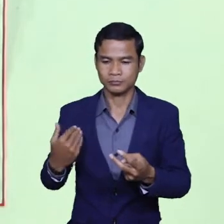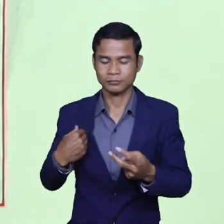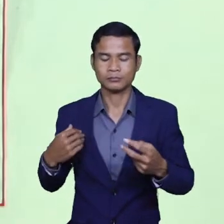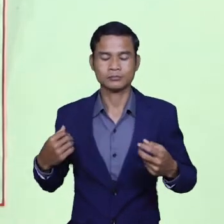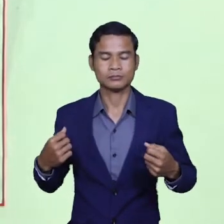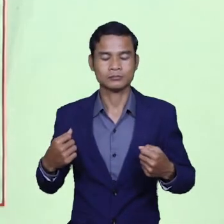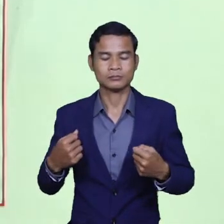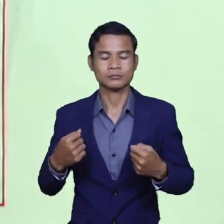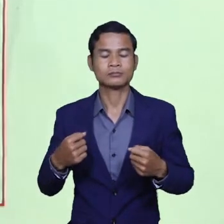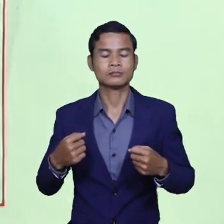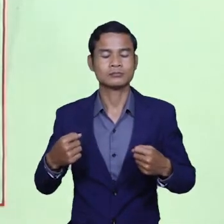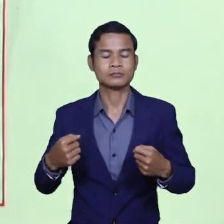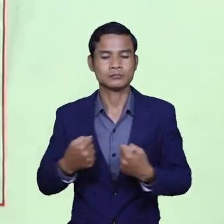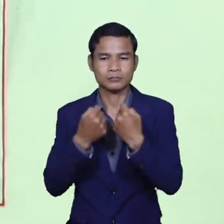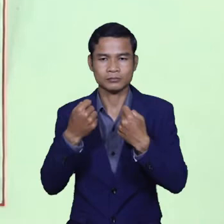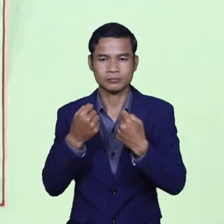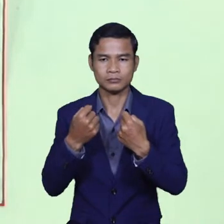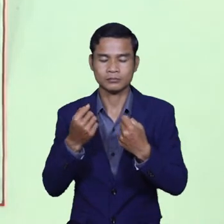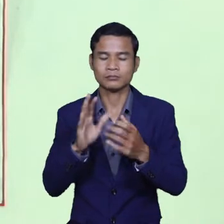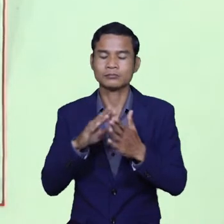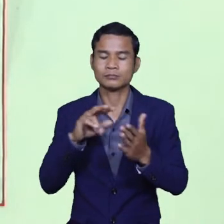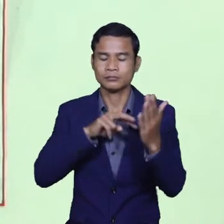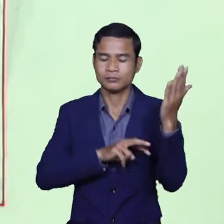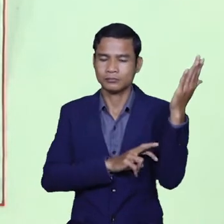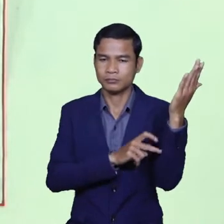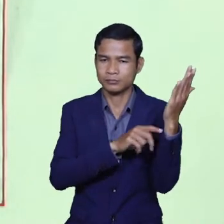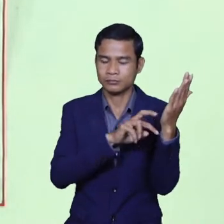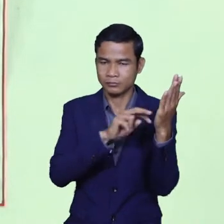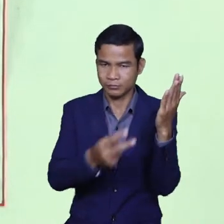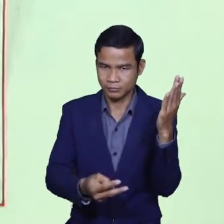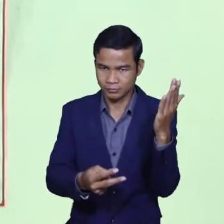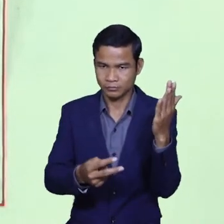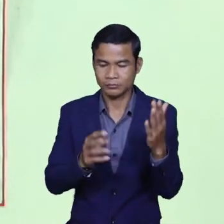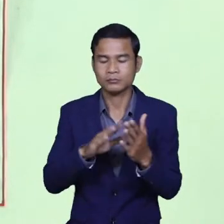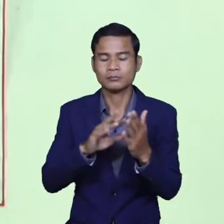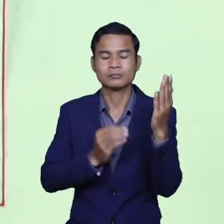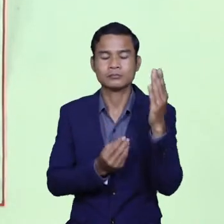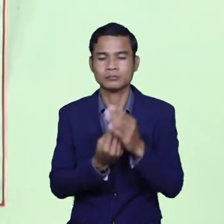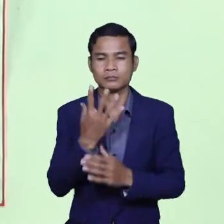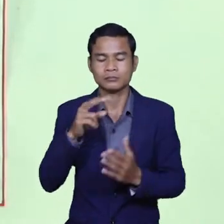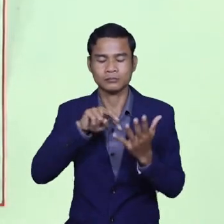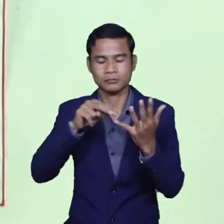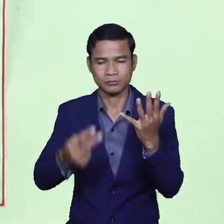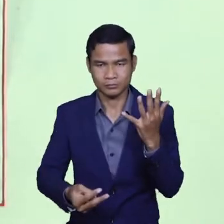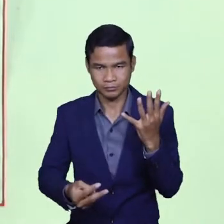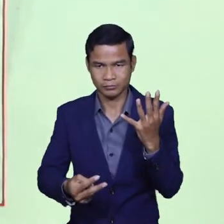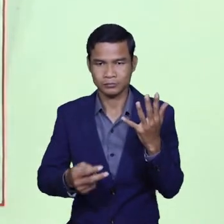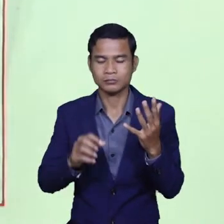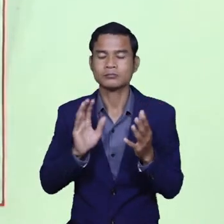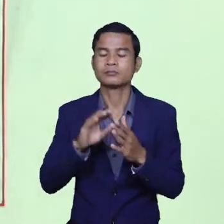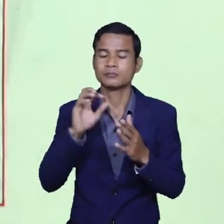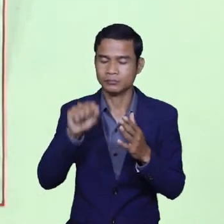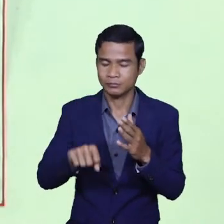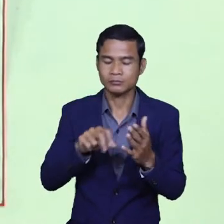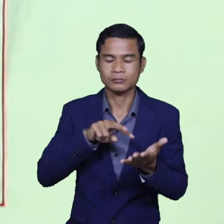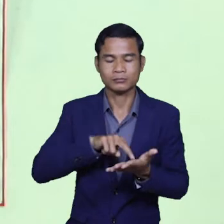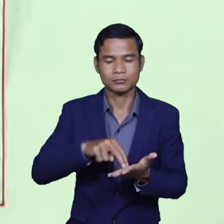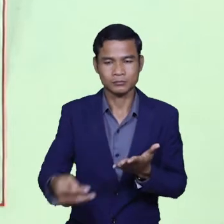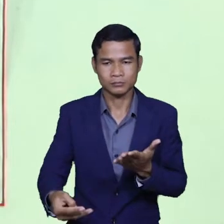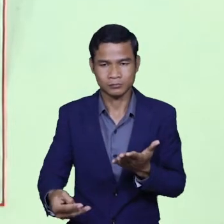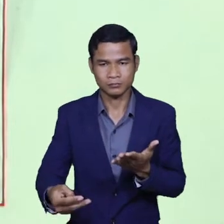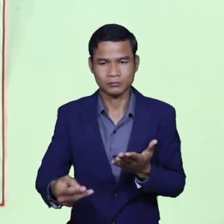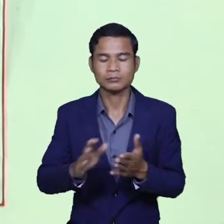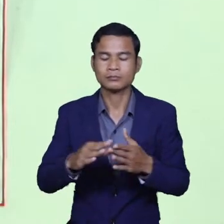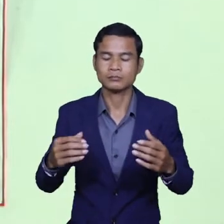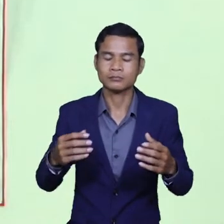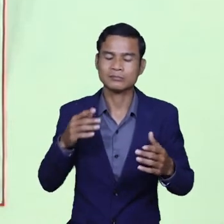ក់ដោយសារការធ្លាក់ពីលើជណ្ដើរការធ្លាក់ពីលើដើមឈើចាការរអិលការបុ